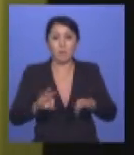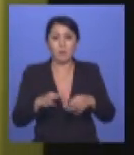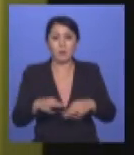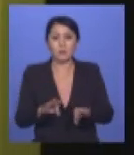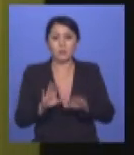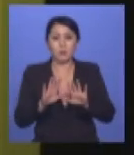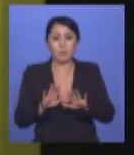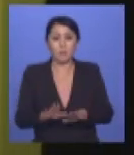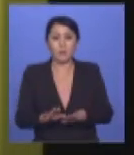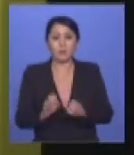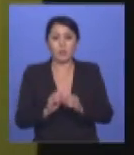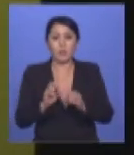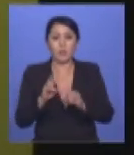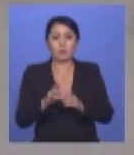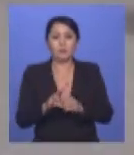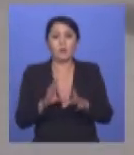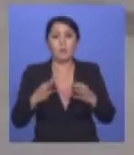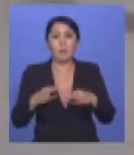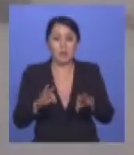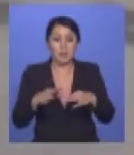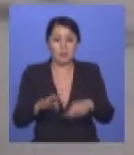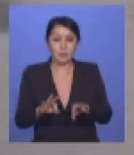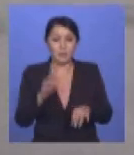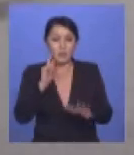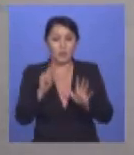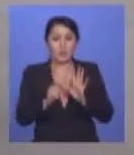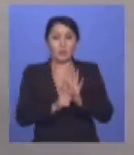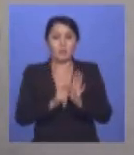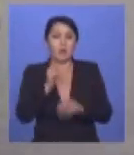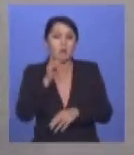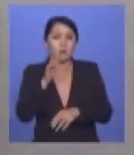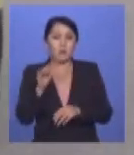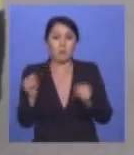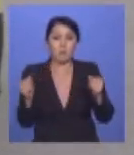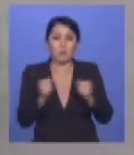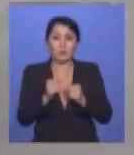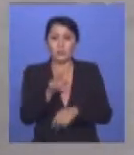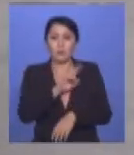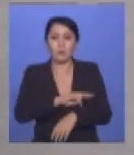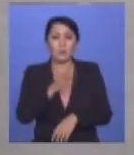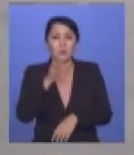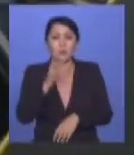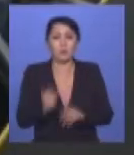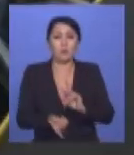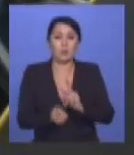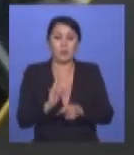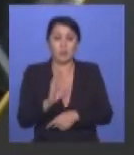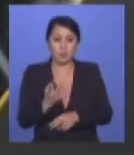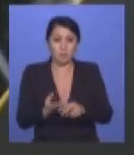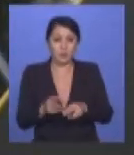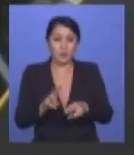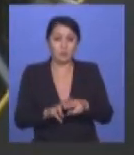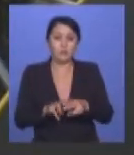ал көлік қоятын арнайы бокс тек 12 машинаға арналған. Қалғандары қысы жазы сыртта тұрып, көлік құралының қызмет ету мерзіміне әсер